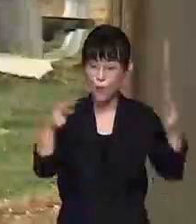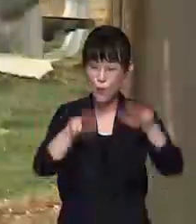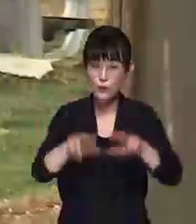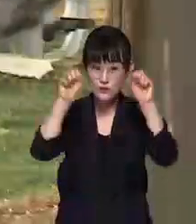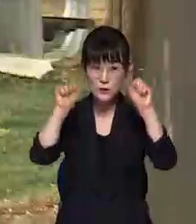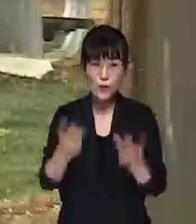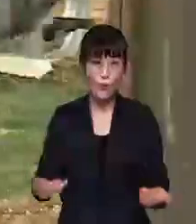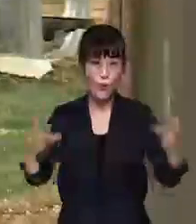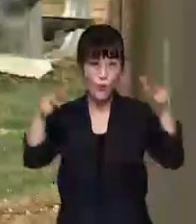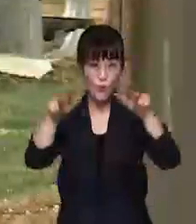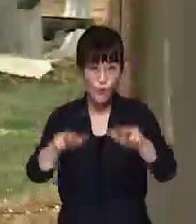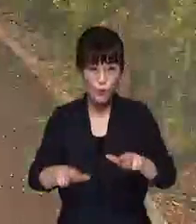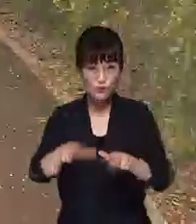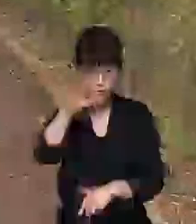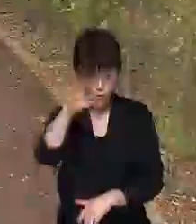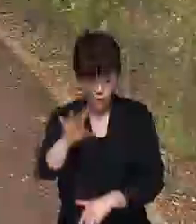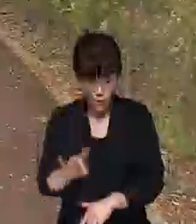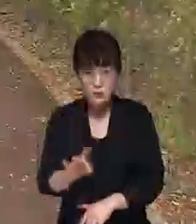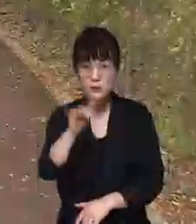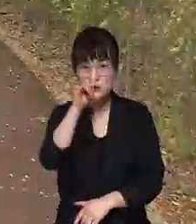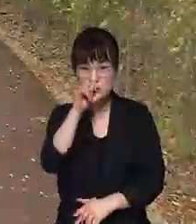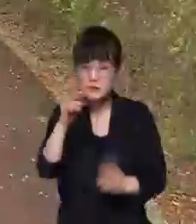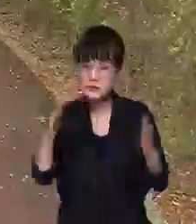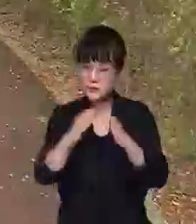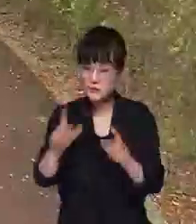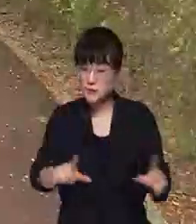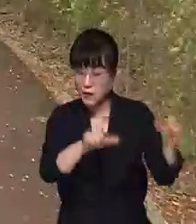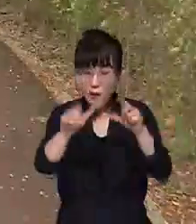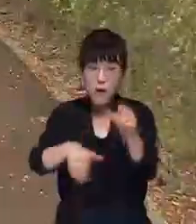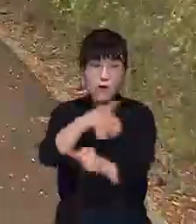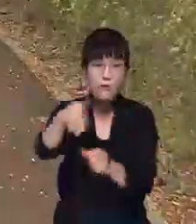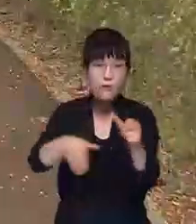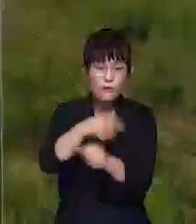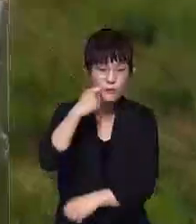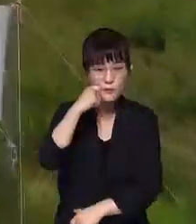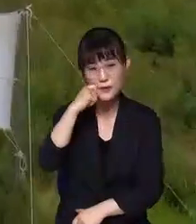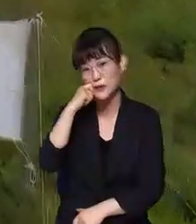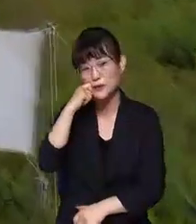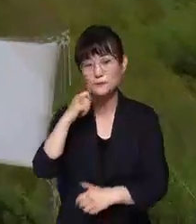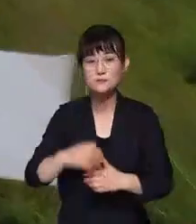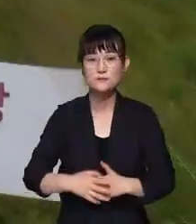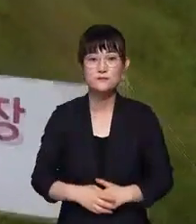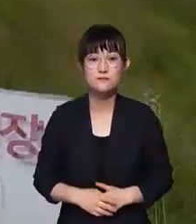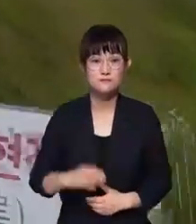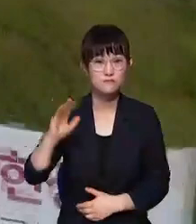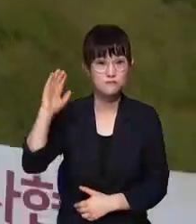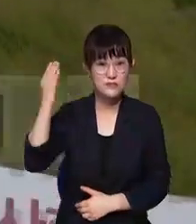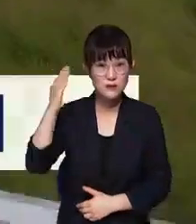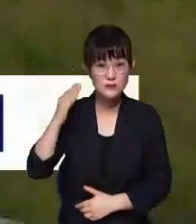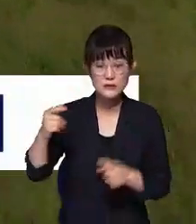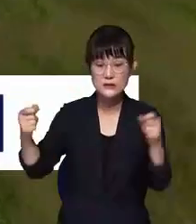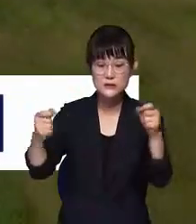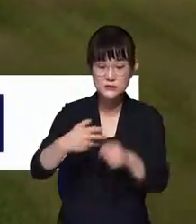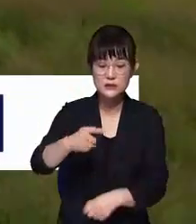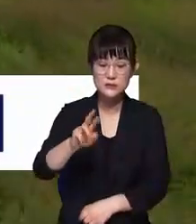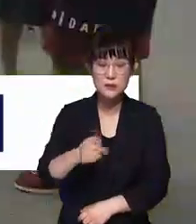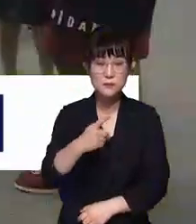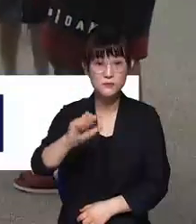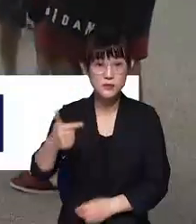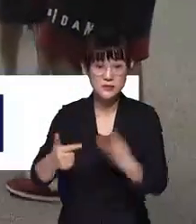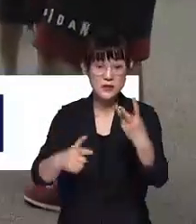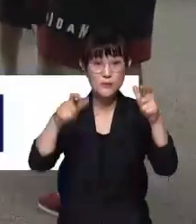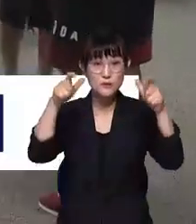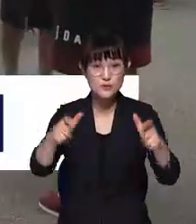공원과 녹지가 인접해 있어 주거 환경에 대한 선호도도 높습니다 최근에는 인근 첨단 3지구